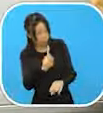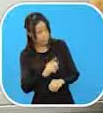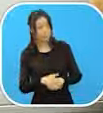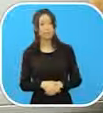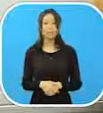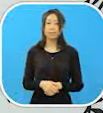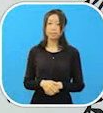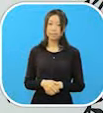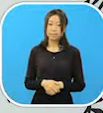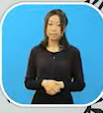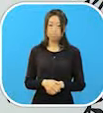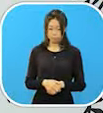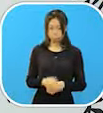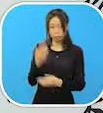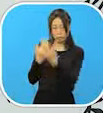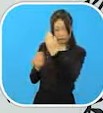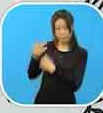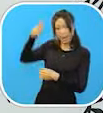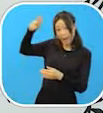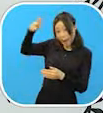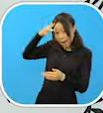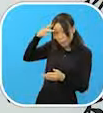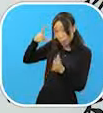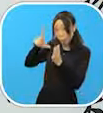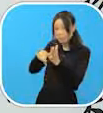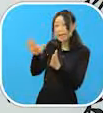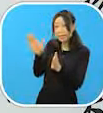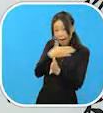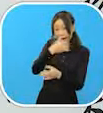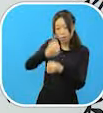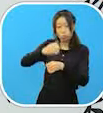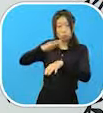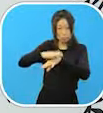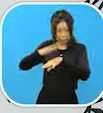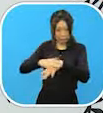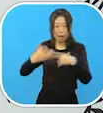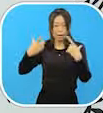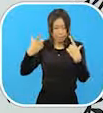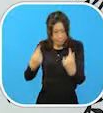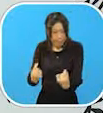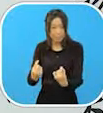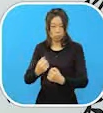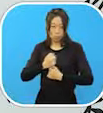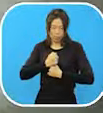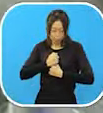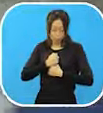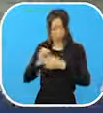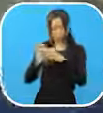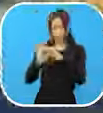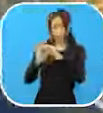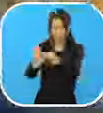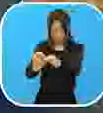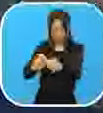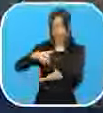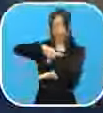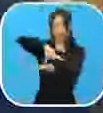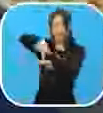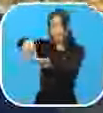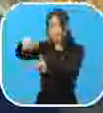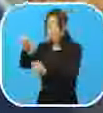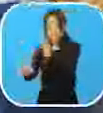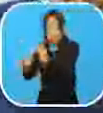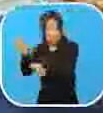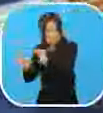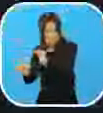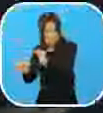ンを教えてください。 江戸時代からの製法を、忠実にこれからも守り続けてですね、地元の大豆、